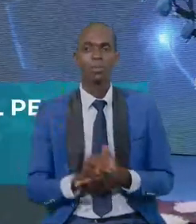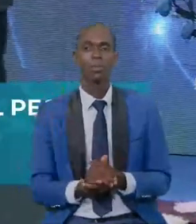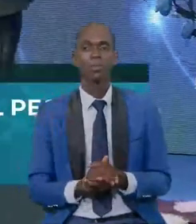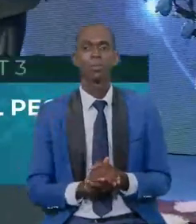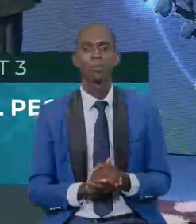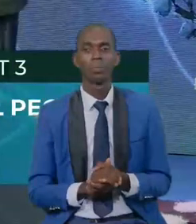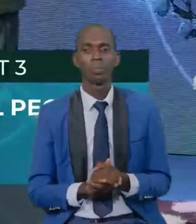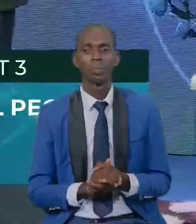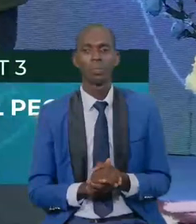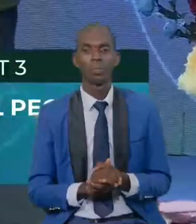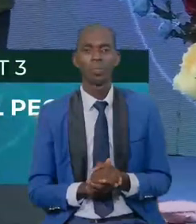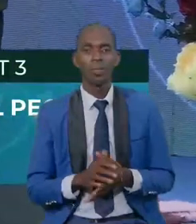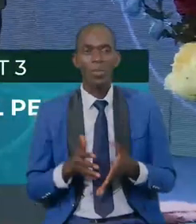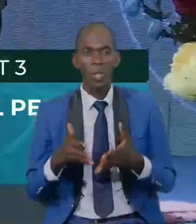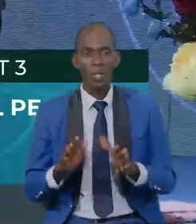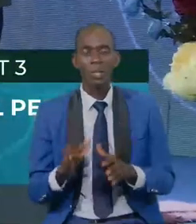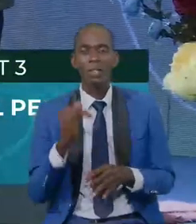verset Psaume